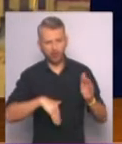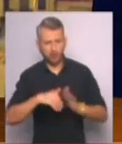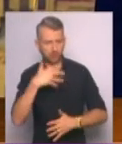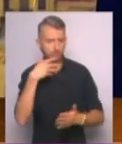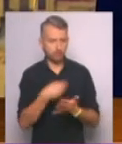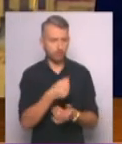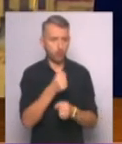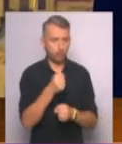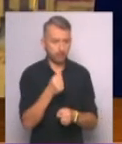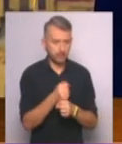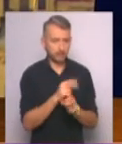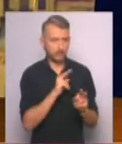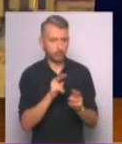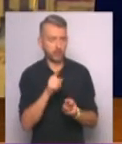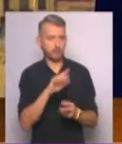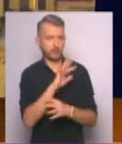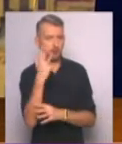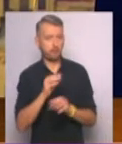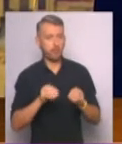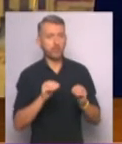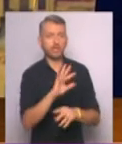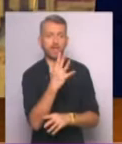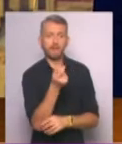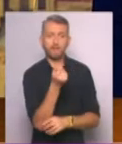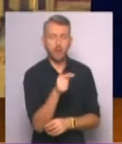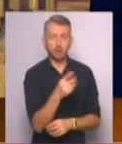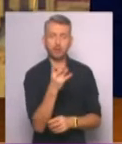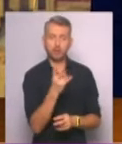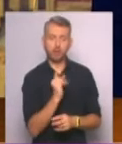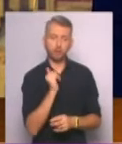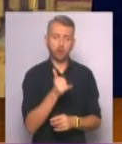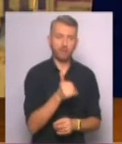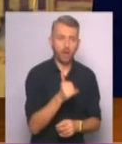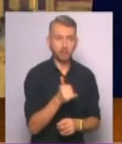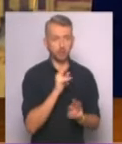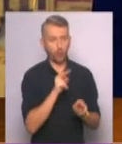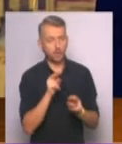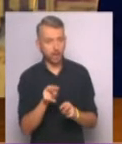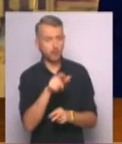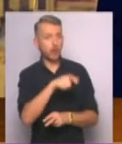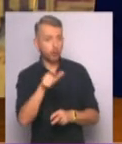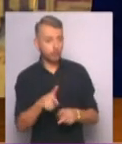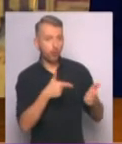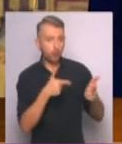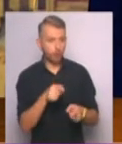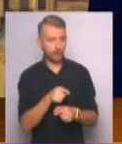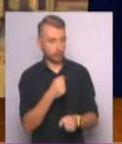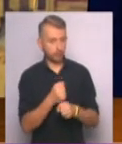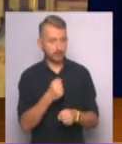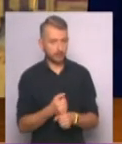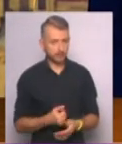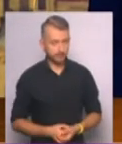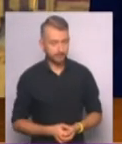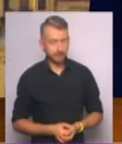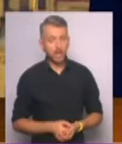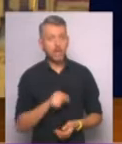робити, і утримувати ці дерева, тому що посадити дерева цього мало, їх треба ще поливати і за ними доглядати. Люди готові це робити. Відповідно,